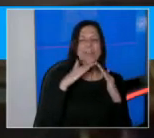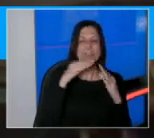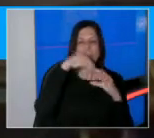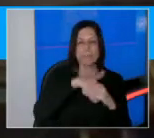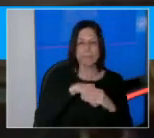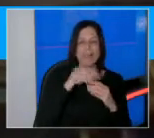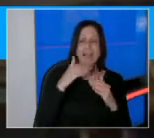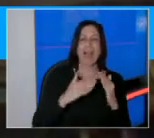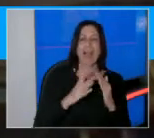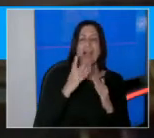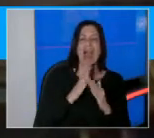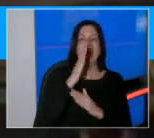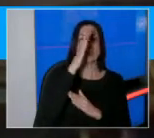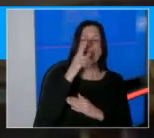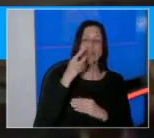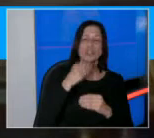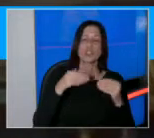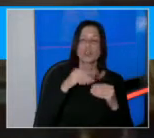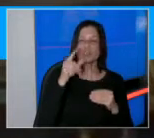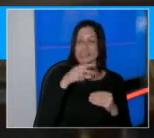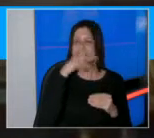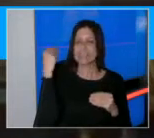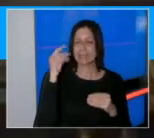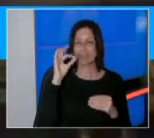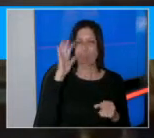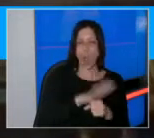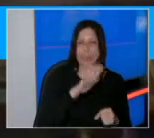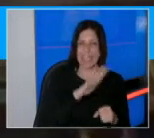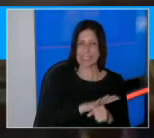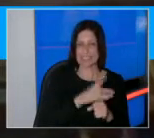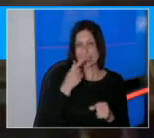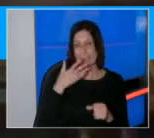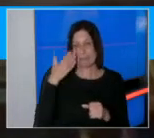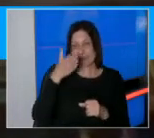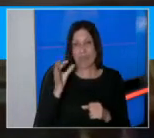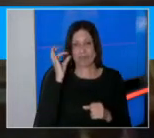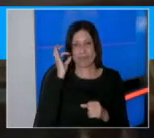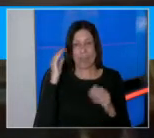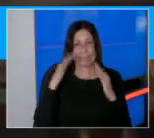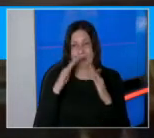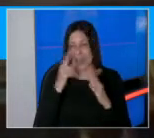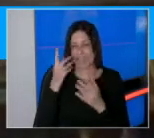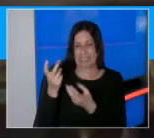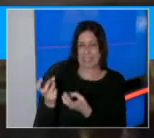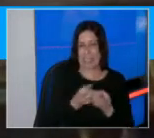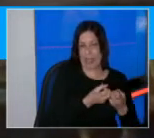בשימוש בסמי אונס, כי אם כבר באים למישהי הביתה, אז גם לא צריך לגרור אותה לשום מקום, יש שפה, יש מיטה, ו- וזה